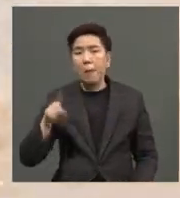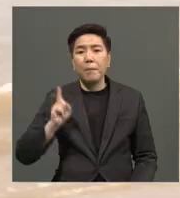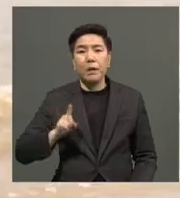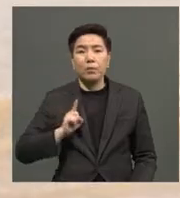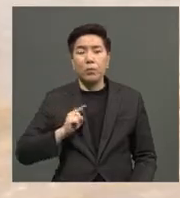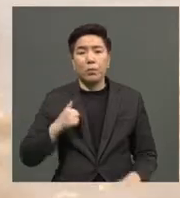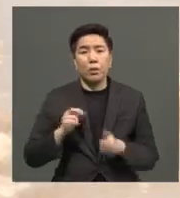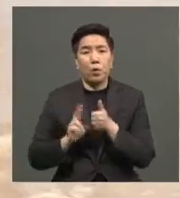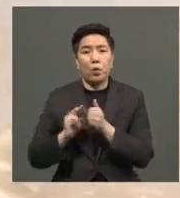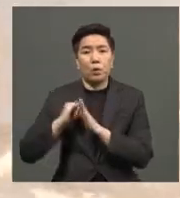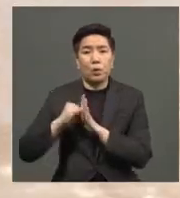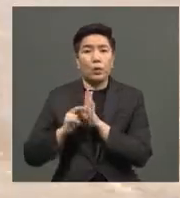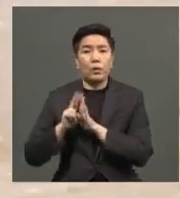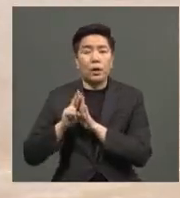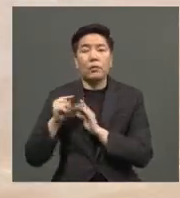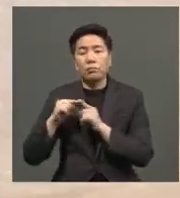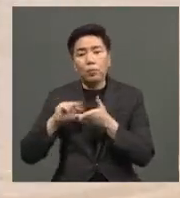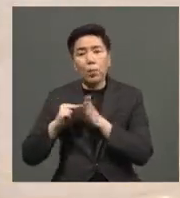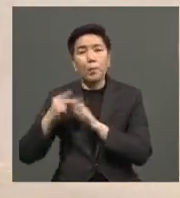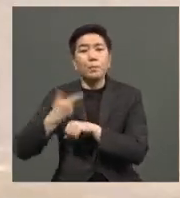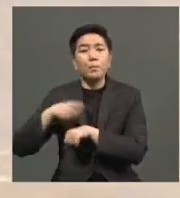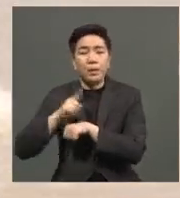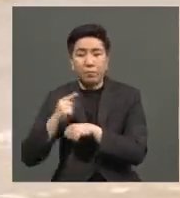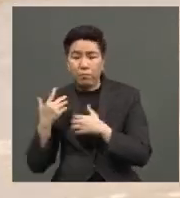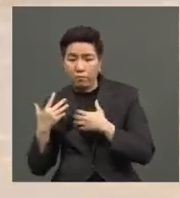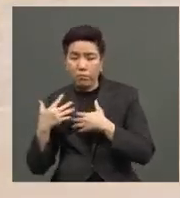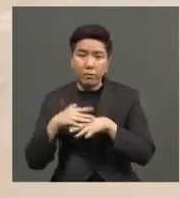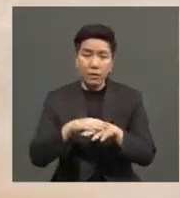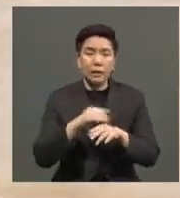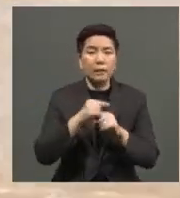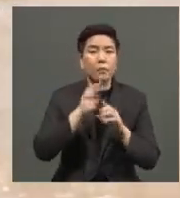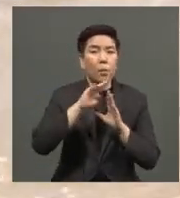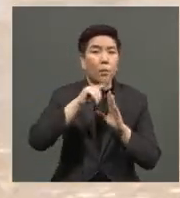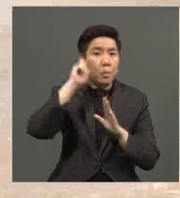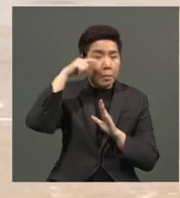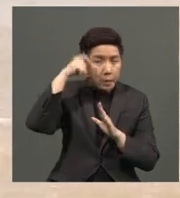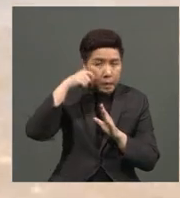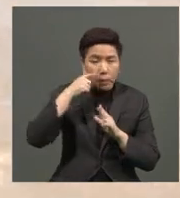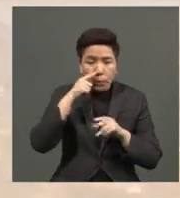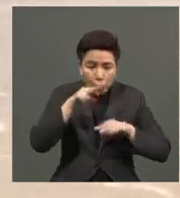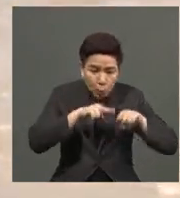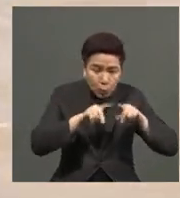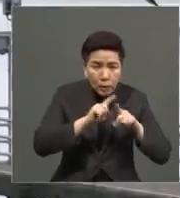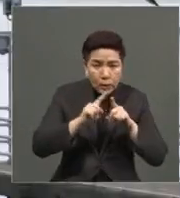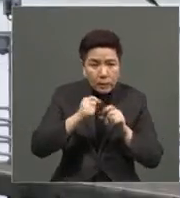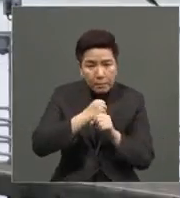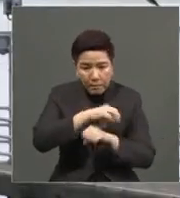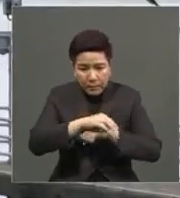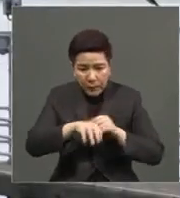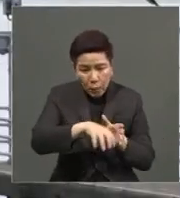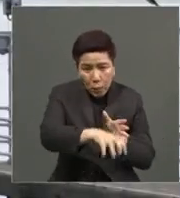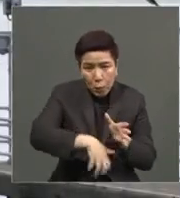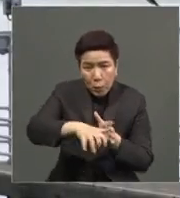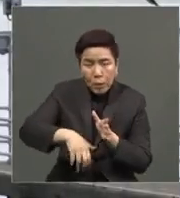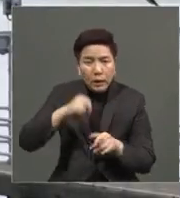รองผู้ว่าราชการจังหวัดเชียงรายเป็นประธานครับประสานไปทางท่าขี้เหล็กเรื่องของการสำรวจแล้วก็ออกแบบขุดลอก